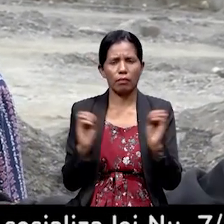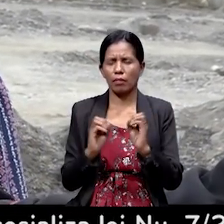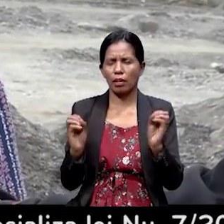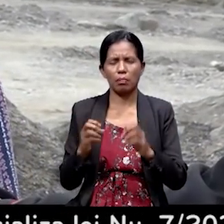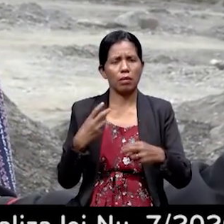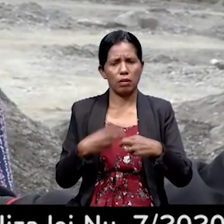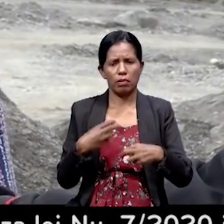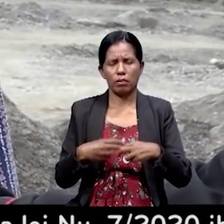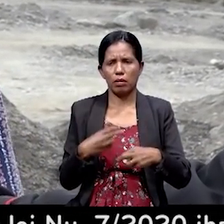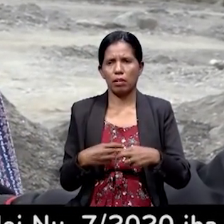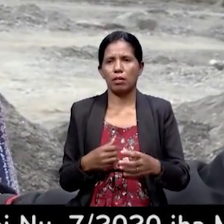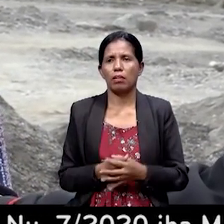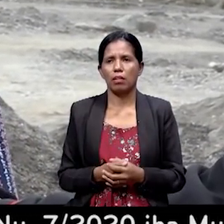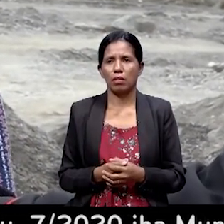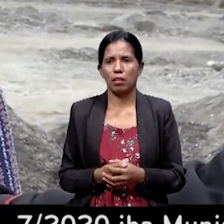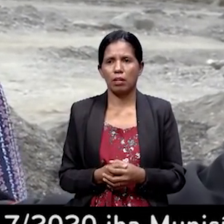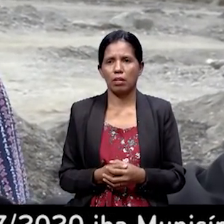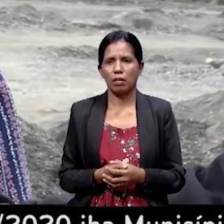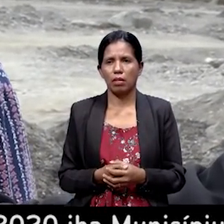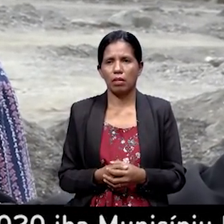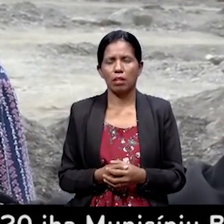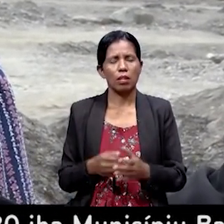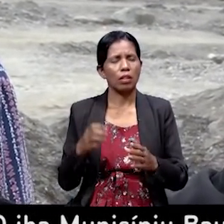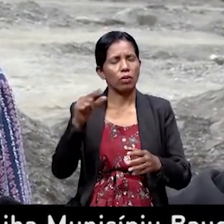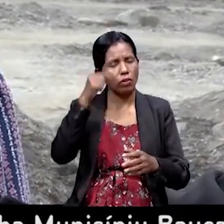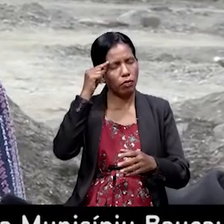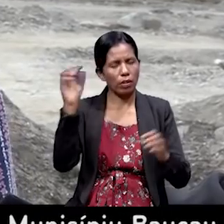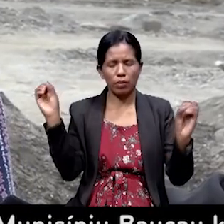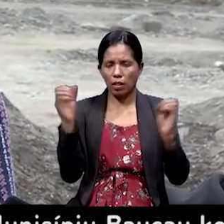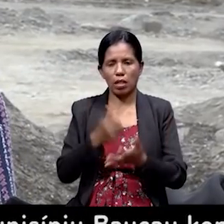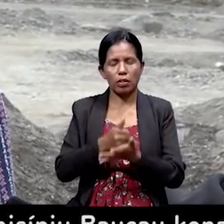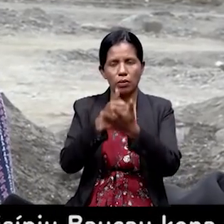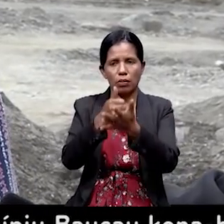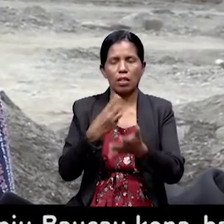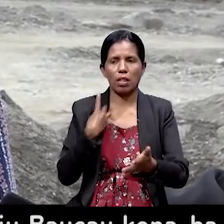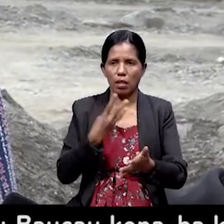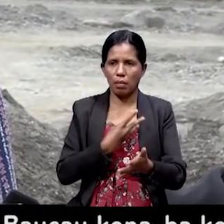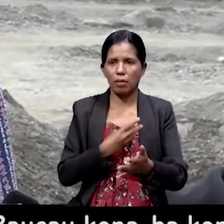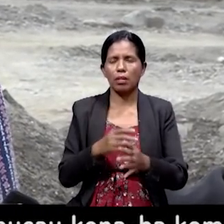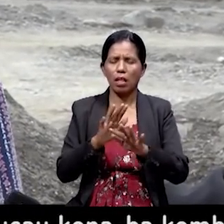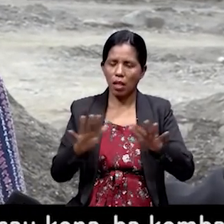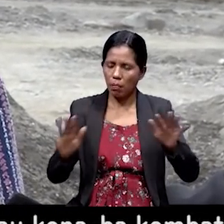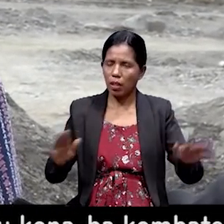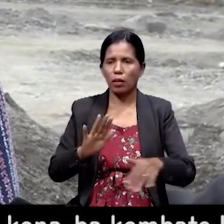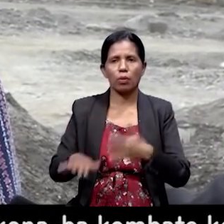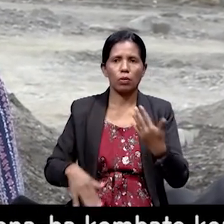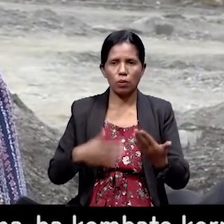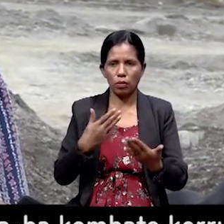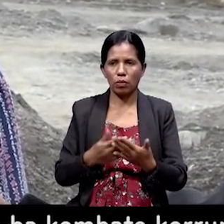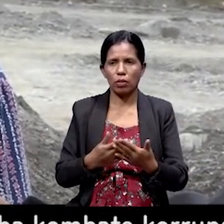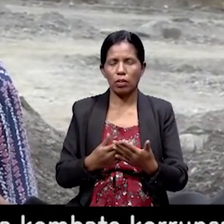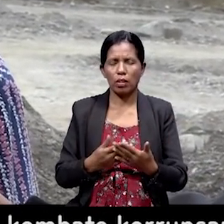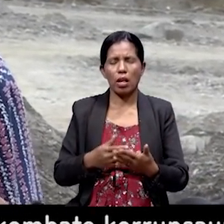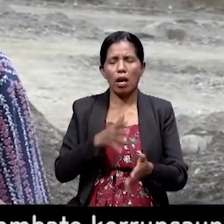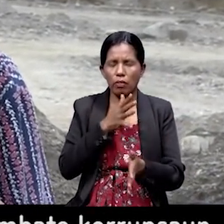araska. Ami ni istaru nungka tau mata. Ami sure dia me nene mak labari kutu. Ferik